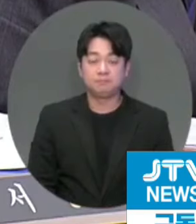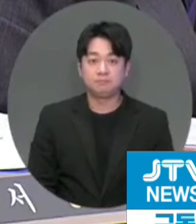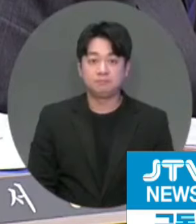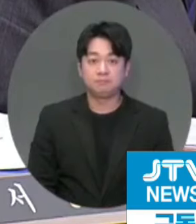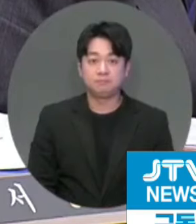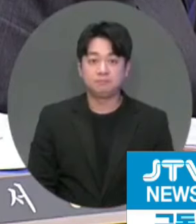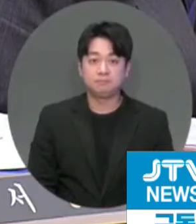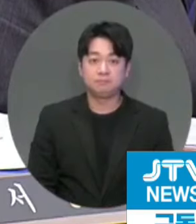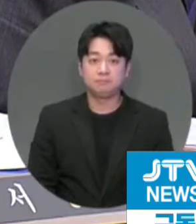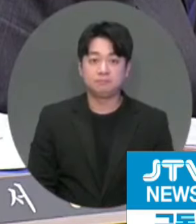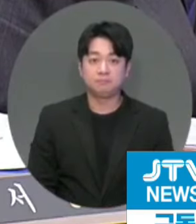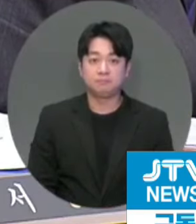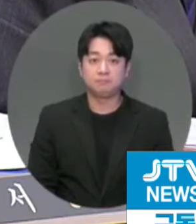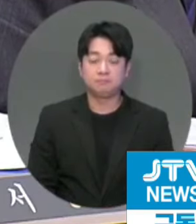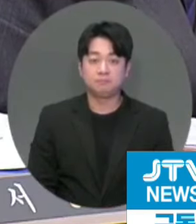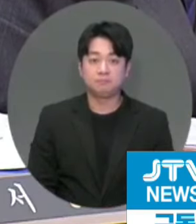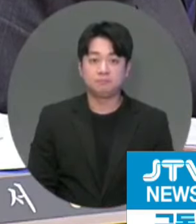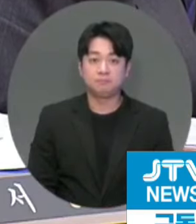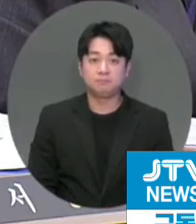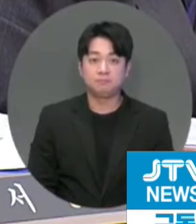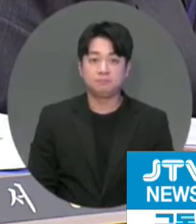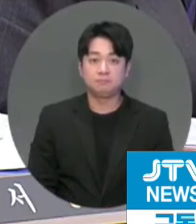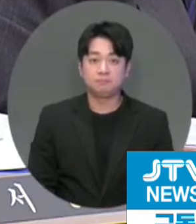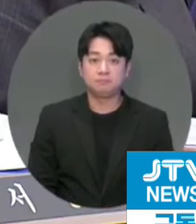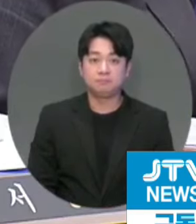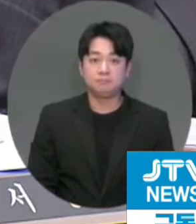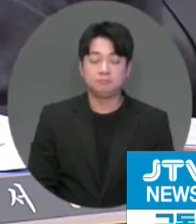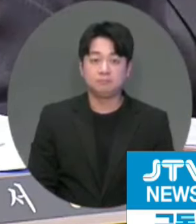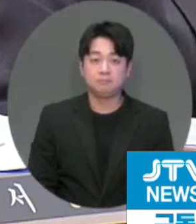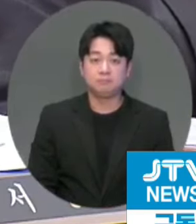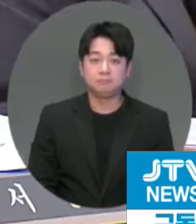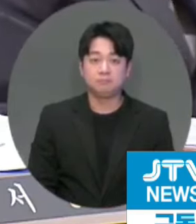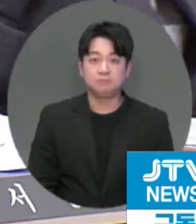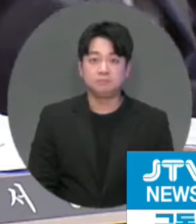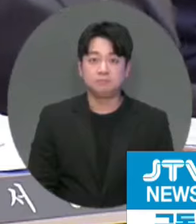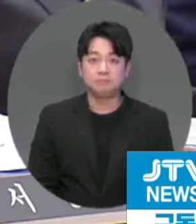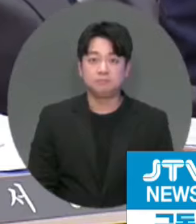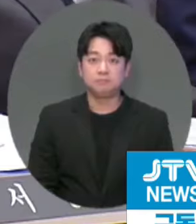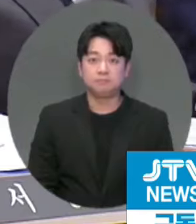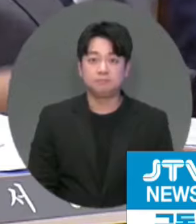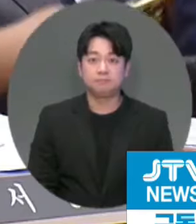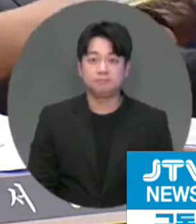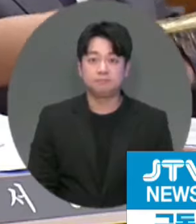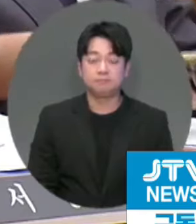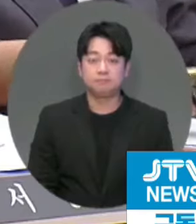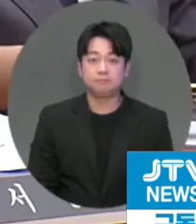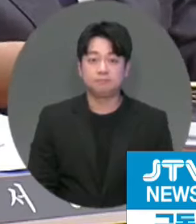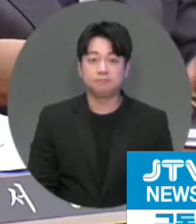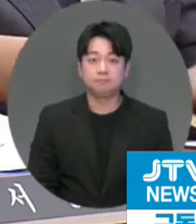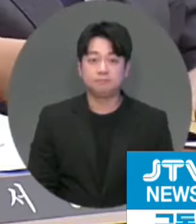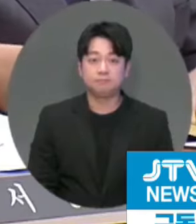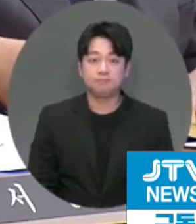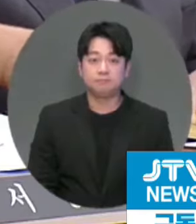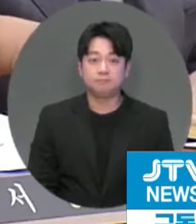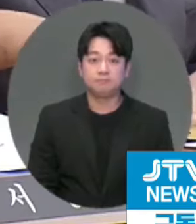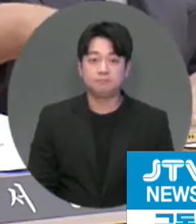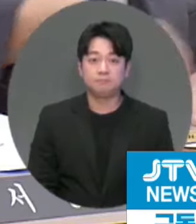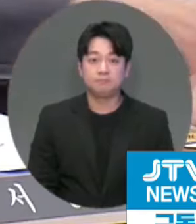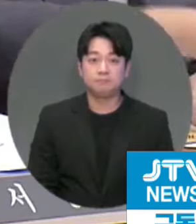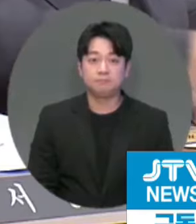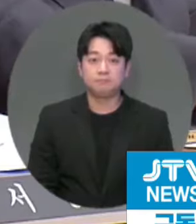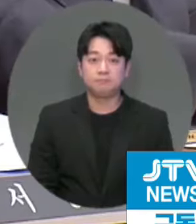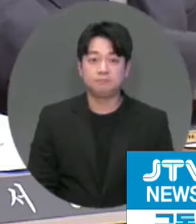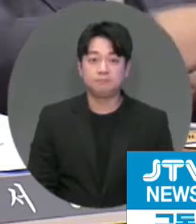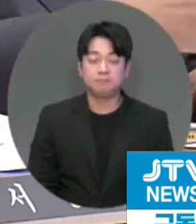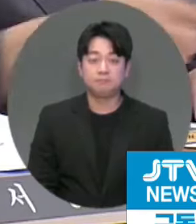관련해서 법무부 장관님께서 영화와는 다른 현장의 상황. 저희 지역에 전자발찌 한 사람이